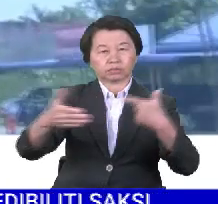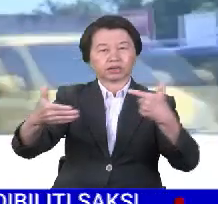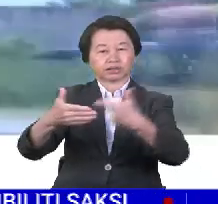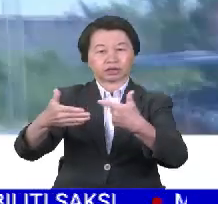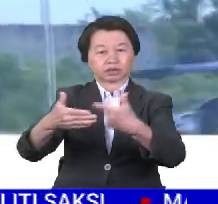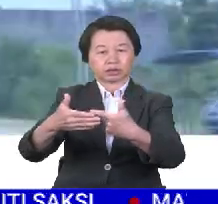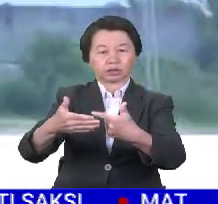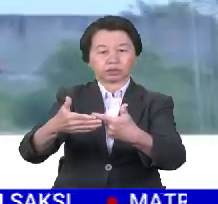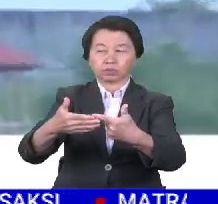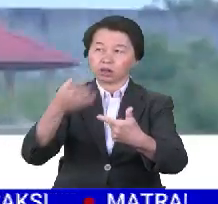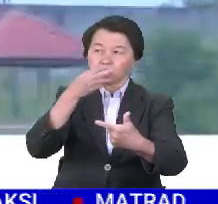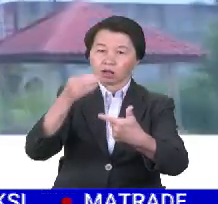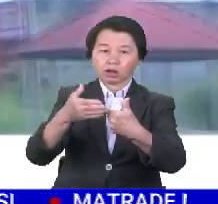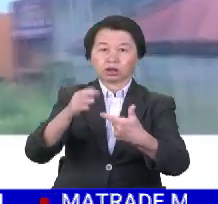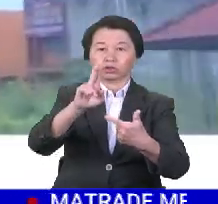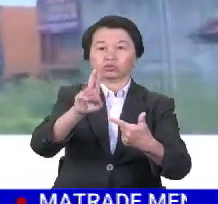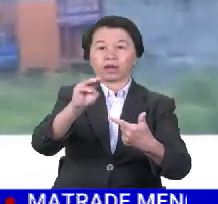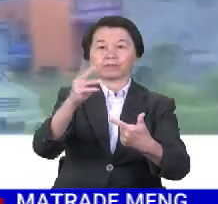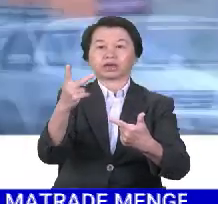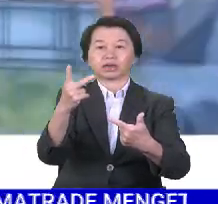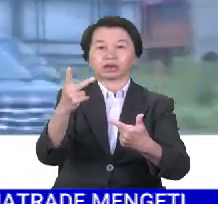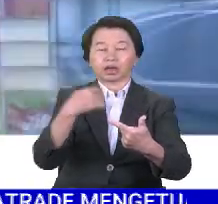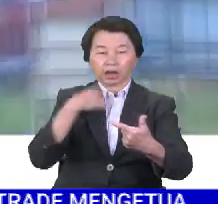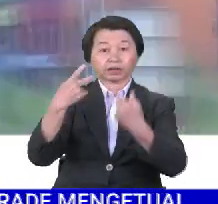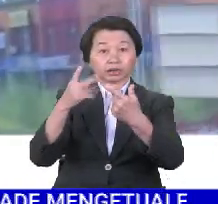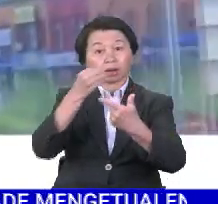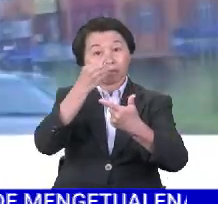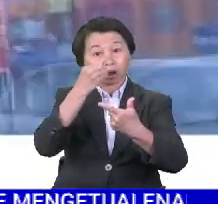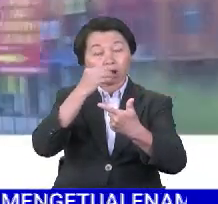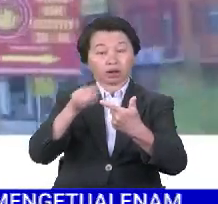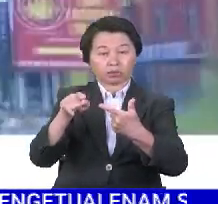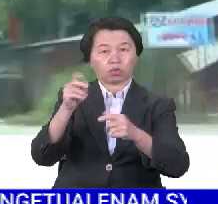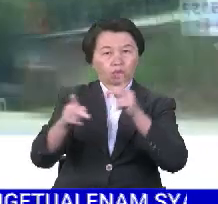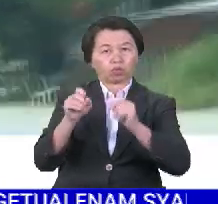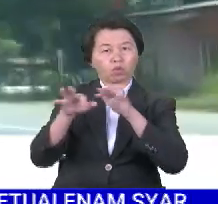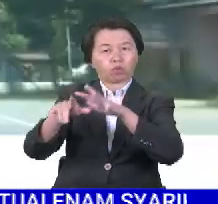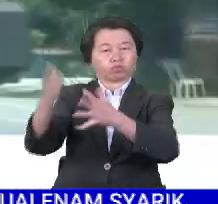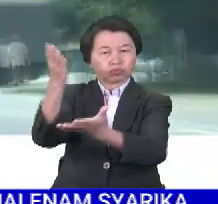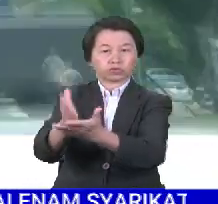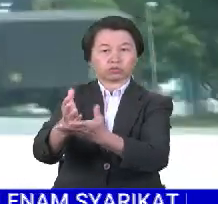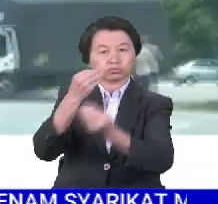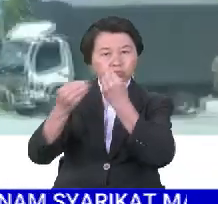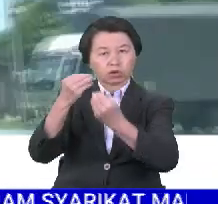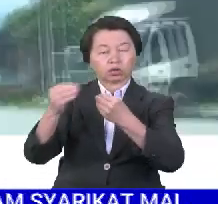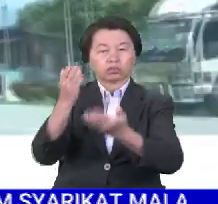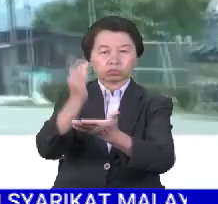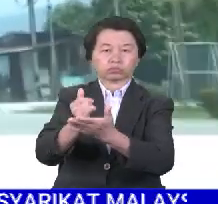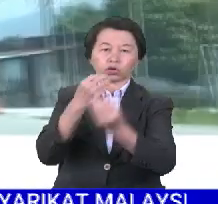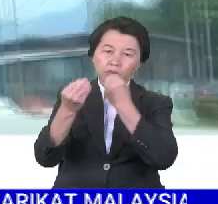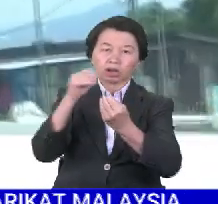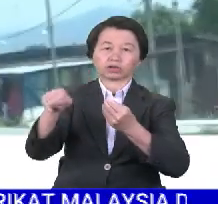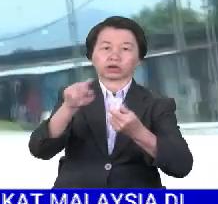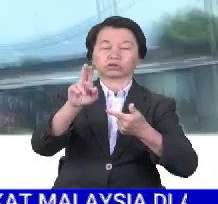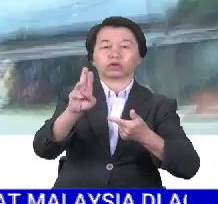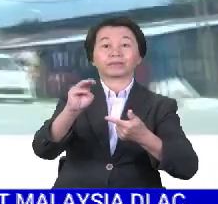berhampiran dengan UMK. Ada kedai makan, didapati ramai yang berhenti singgah untuk makan di